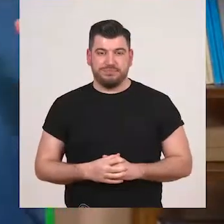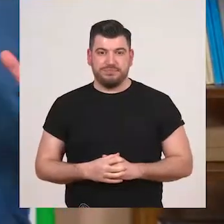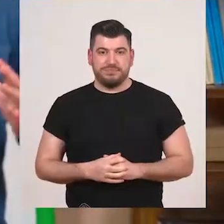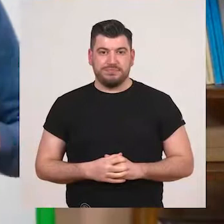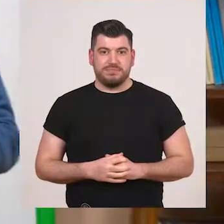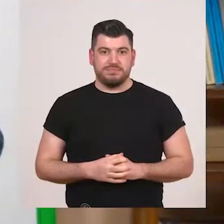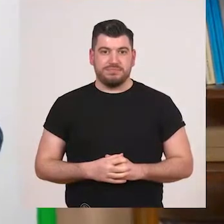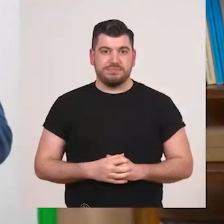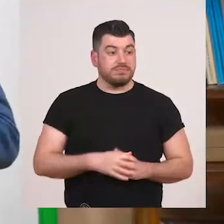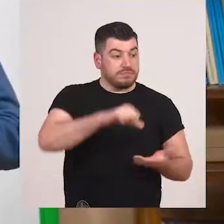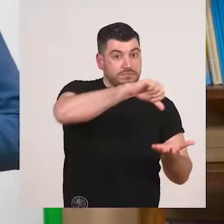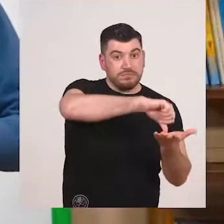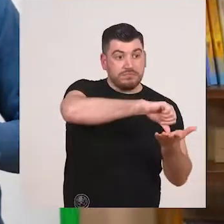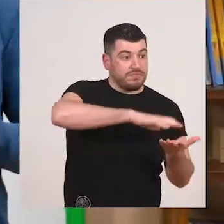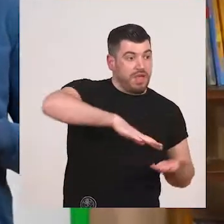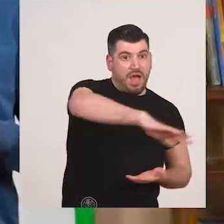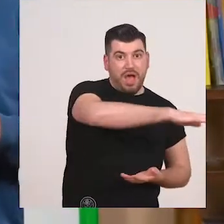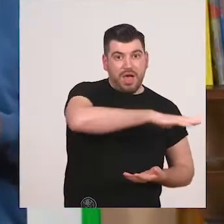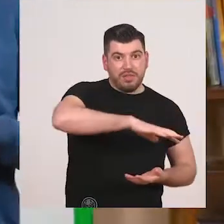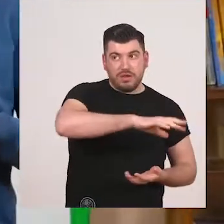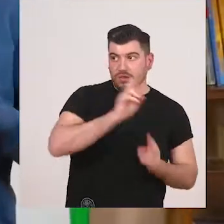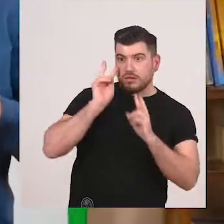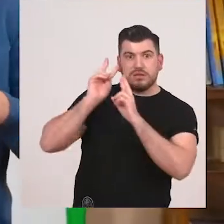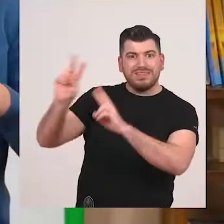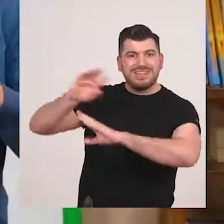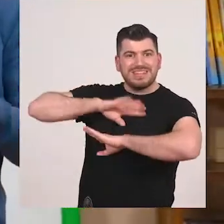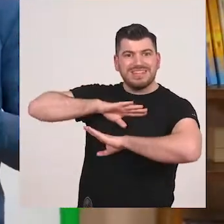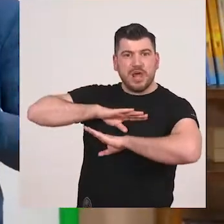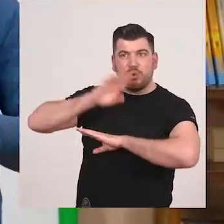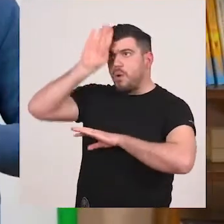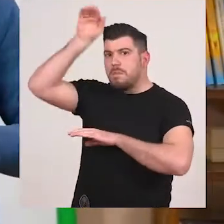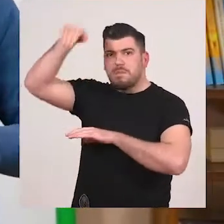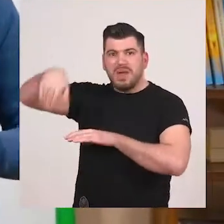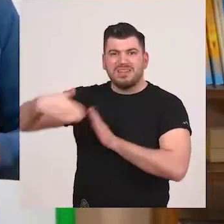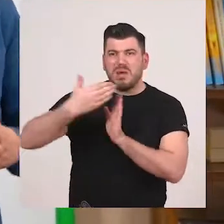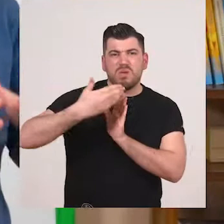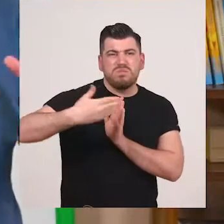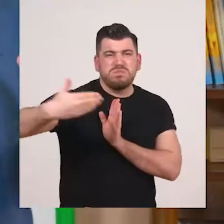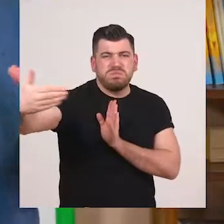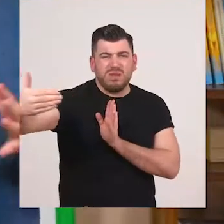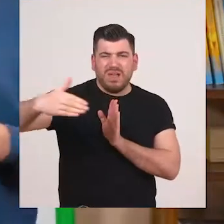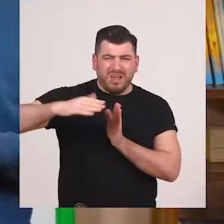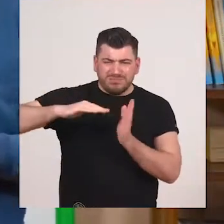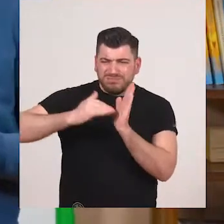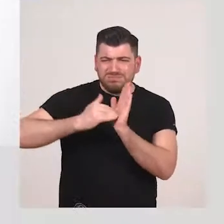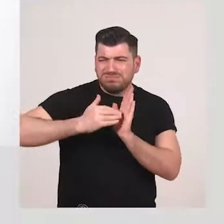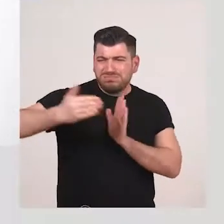Οι Αθηναίοι, καθώς βλέπανε το στρατό των Περσών να έρχεται μέσα από τα πλοία τους,